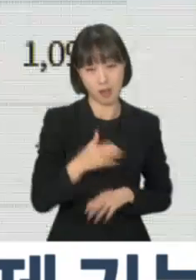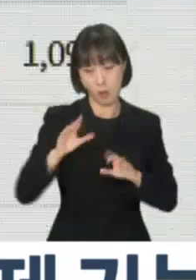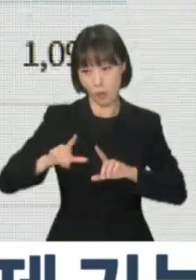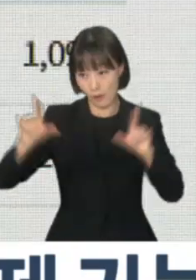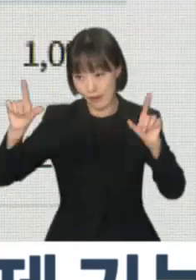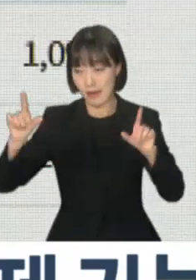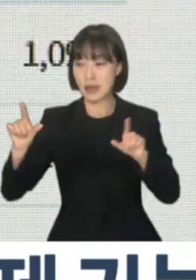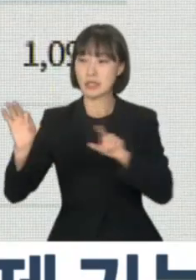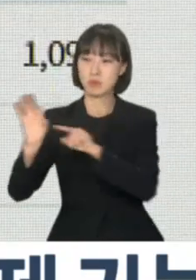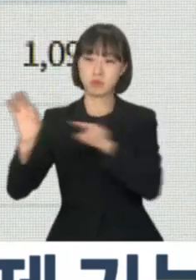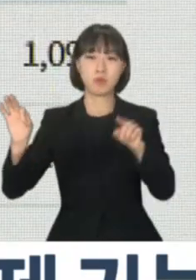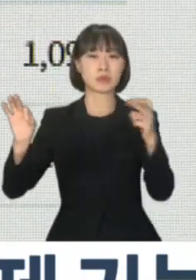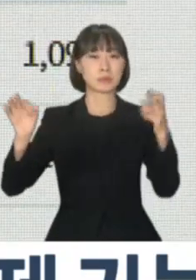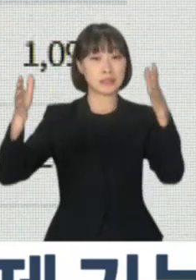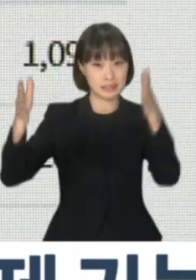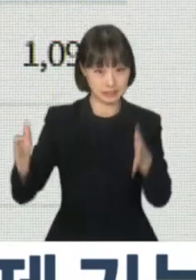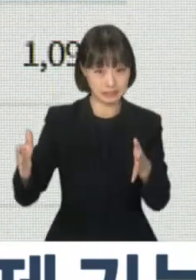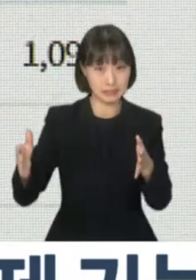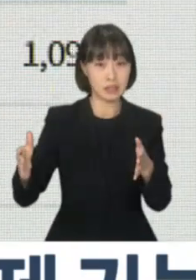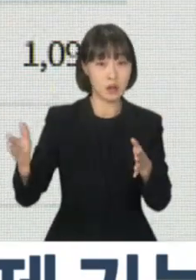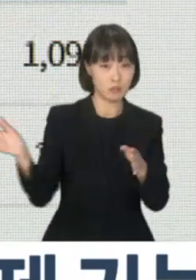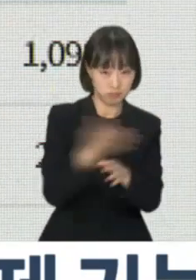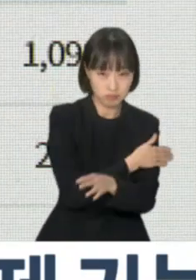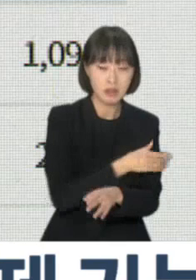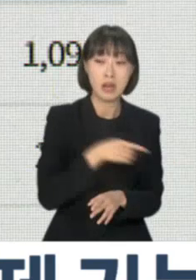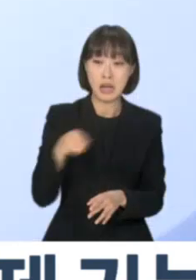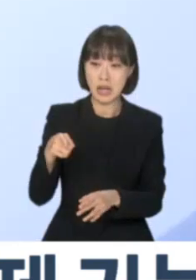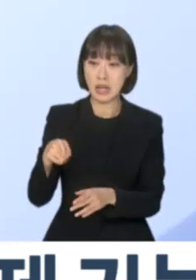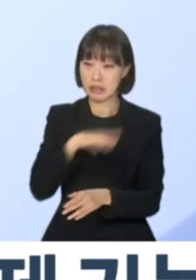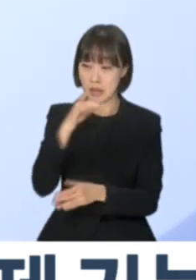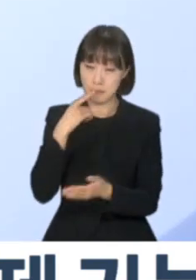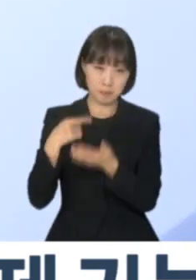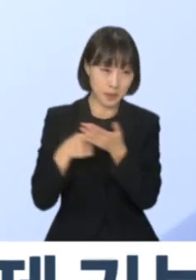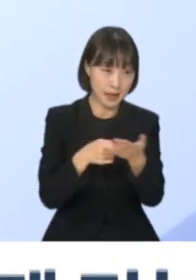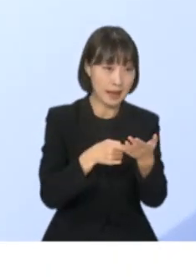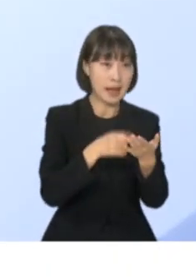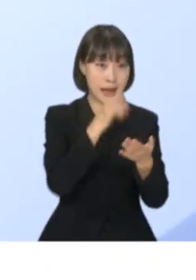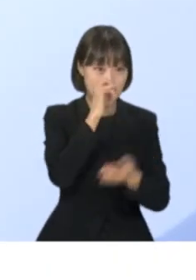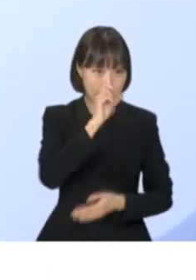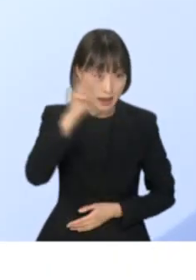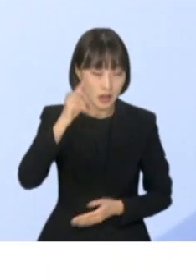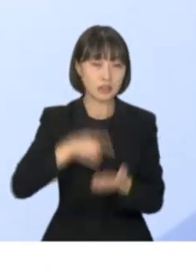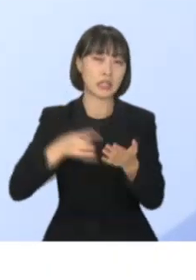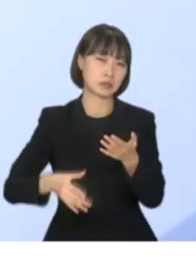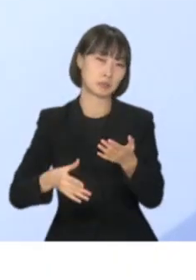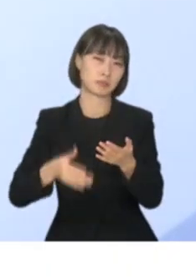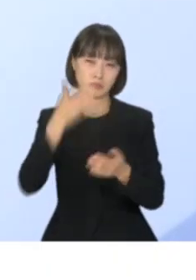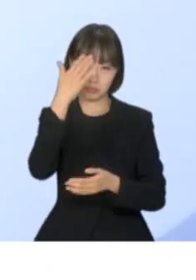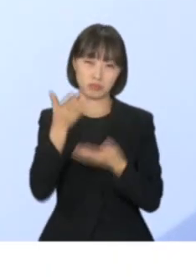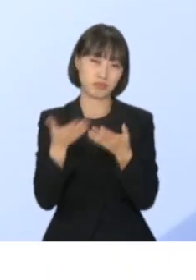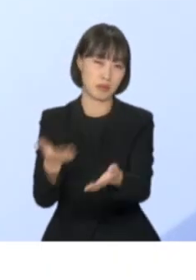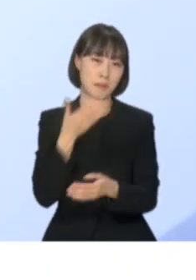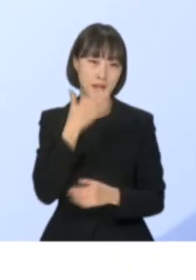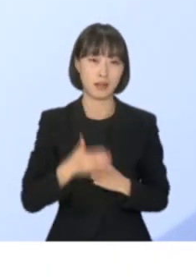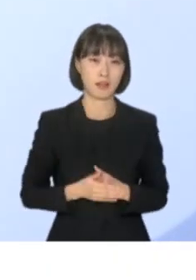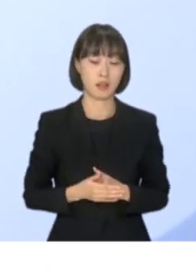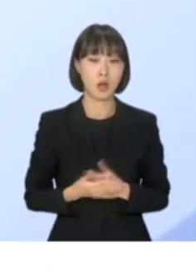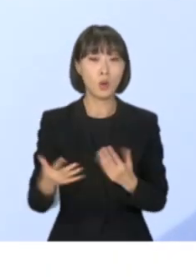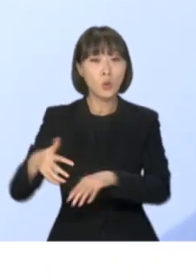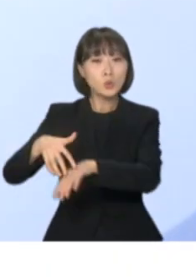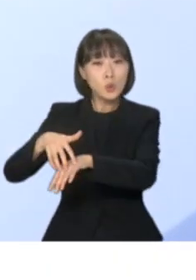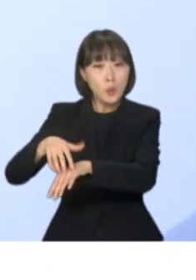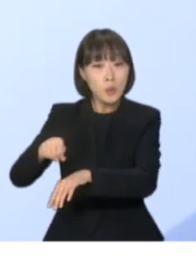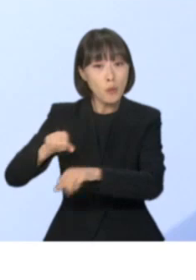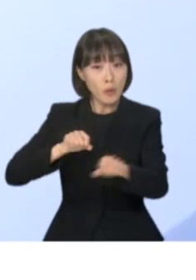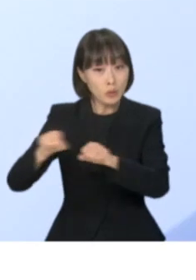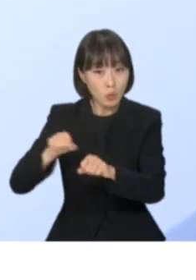회계결산 결과를 등록해야 혜택이 주어집니다. 노동조합의 활동을 국민 세금으로 지원하는 제도이기 때문에